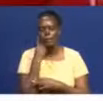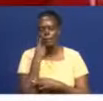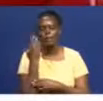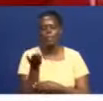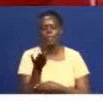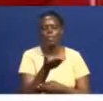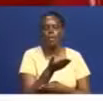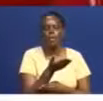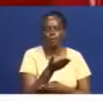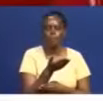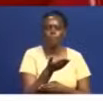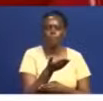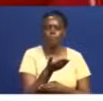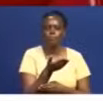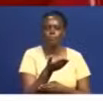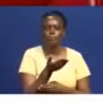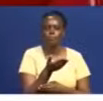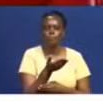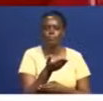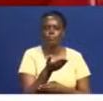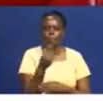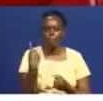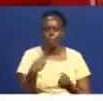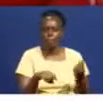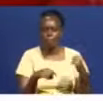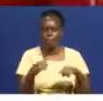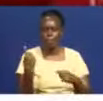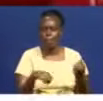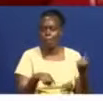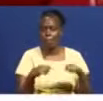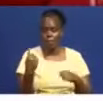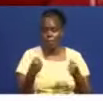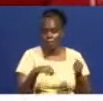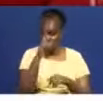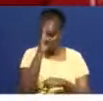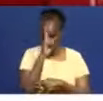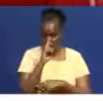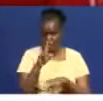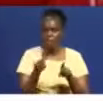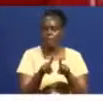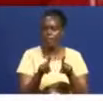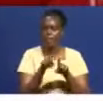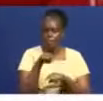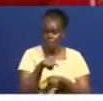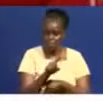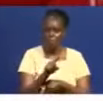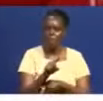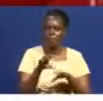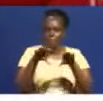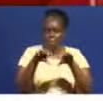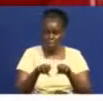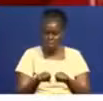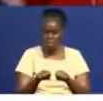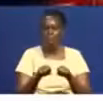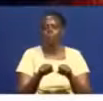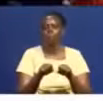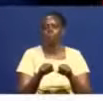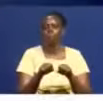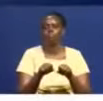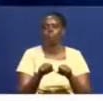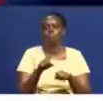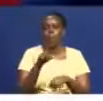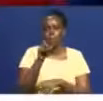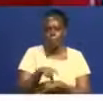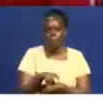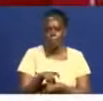wameonekana bayana wakiweza kuwapiga maskari wetu, hali kadhalika Be Speaker, waweze kuchukuliwa hatua.